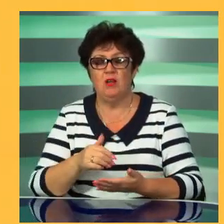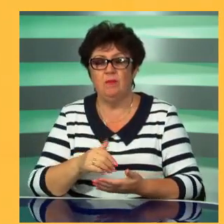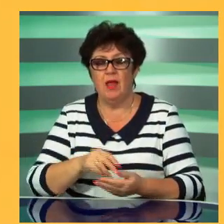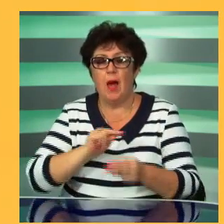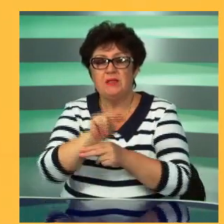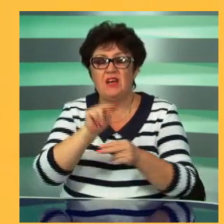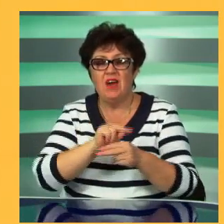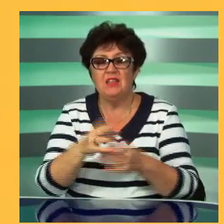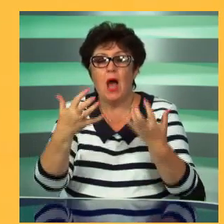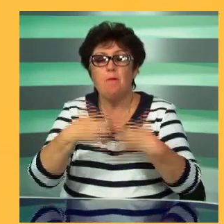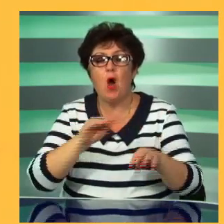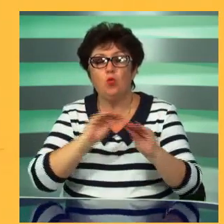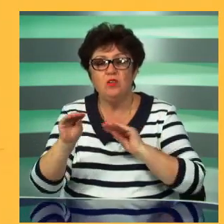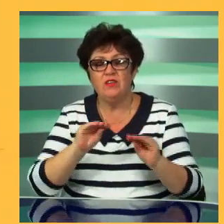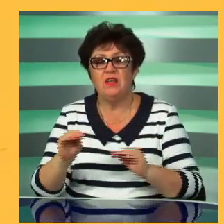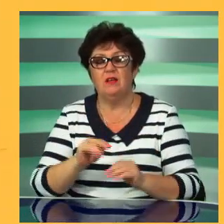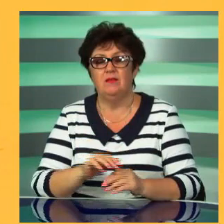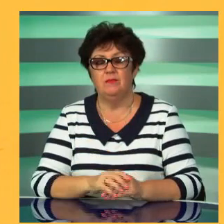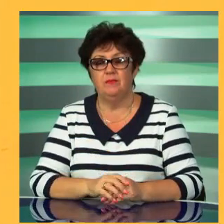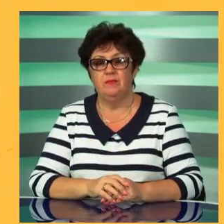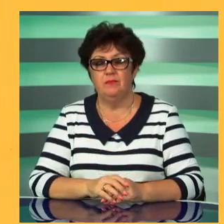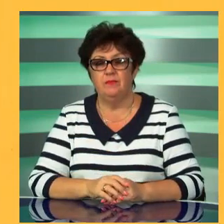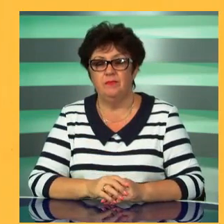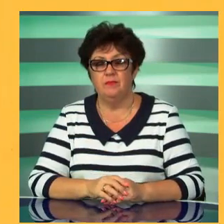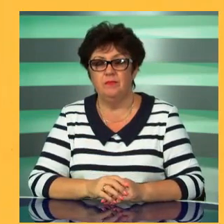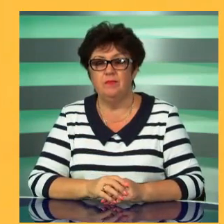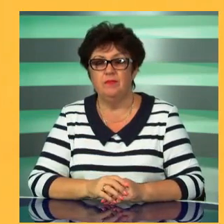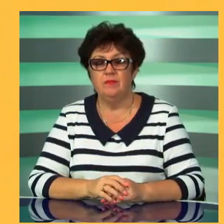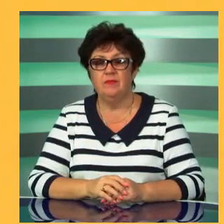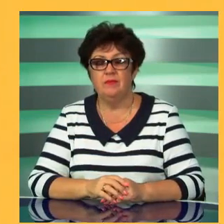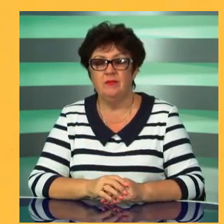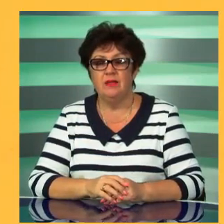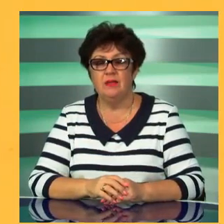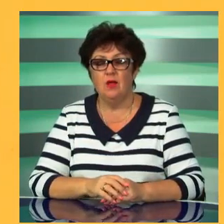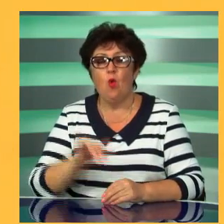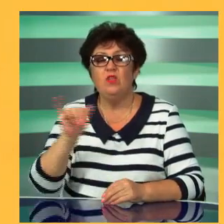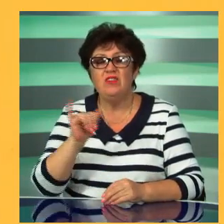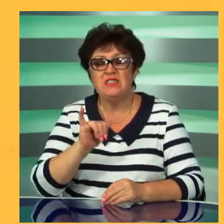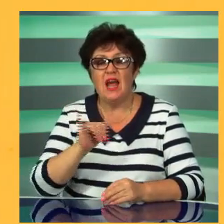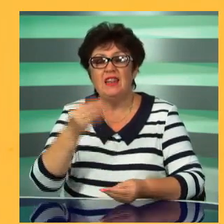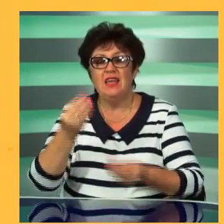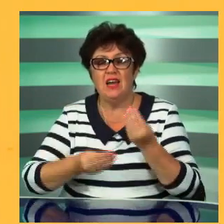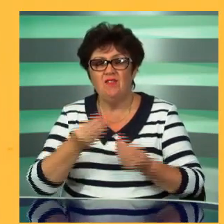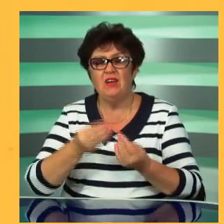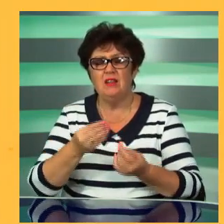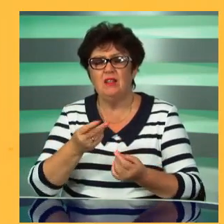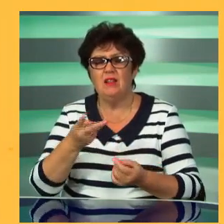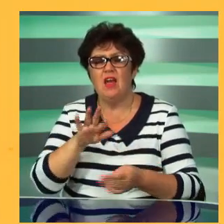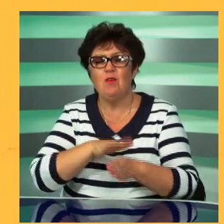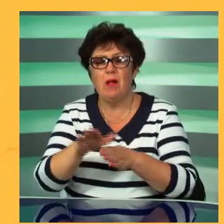образовательное оборудование, включающее в себя интерактивные панели, универсальные лаборатории для